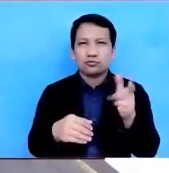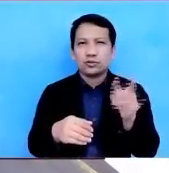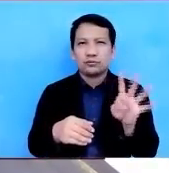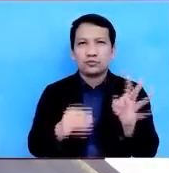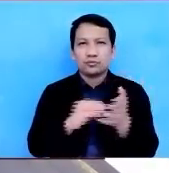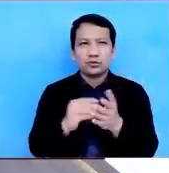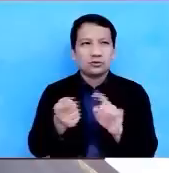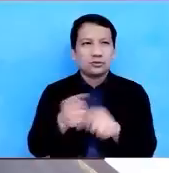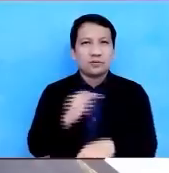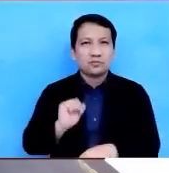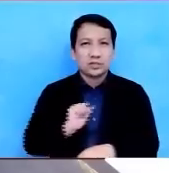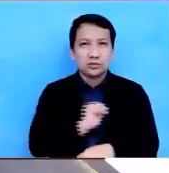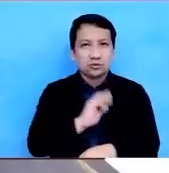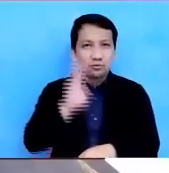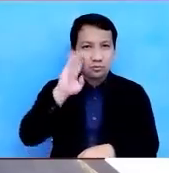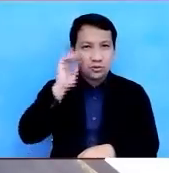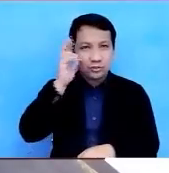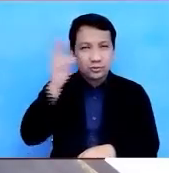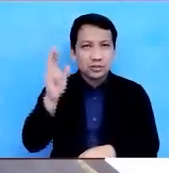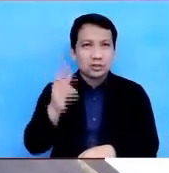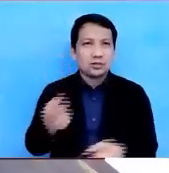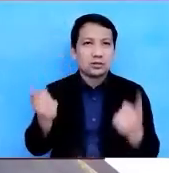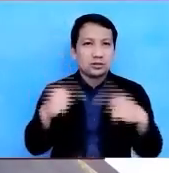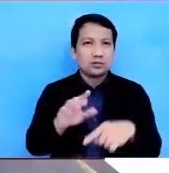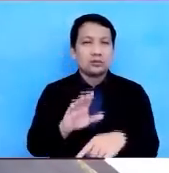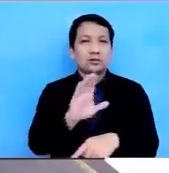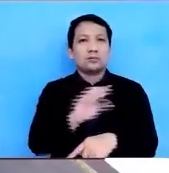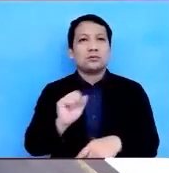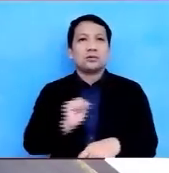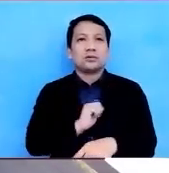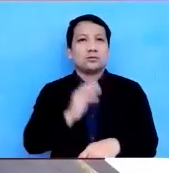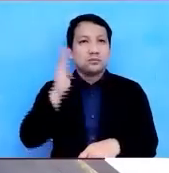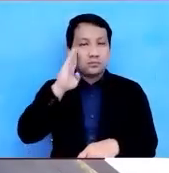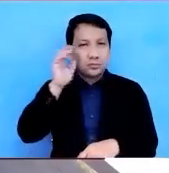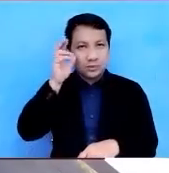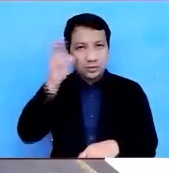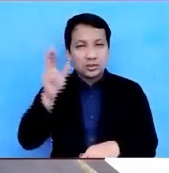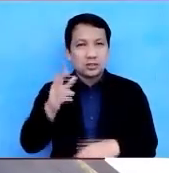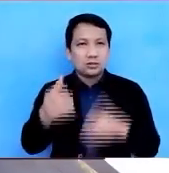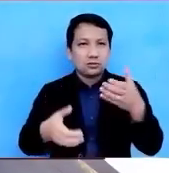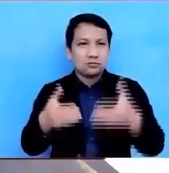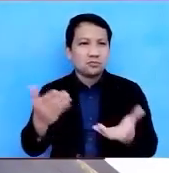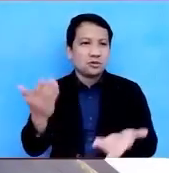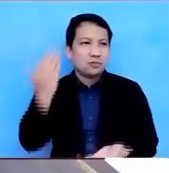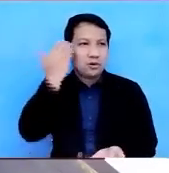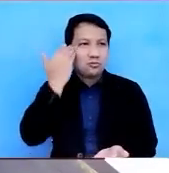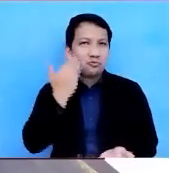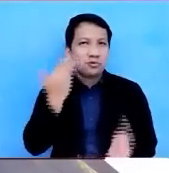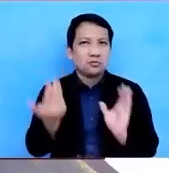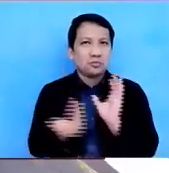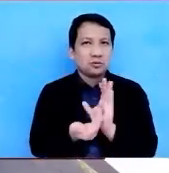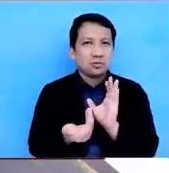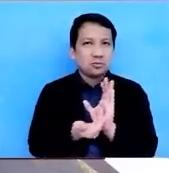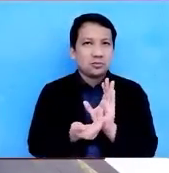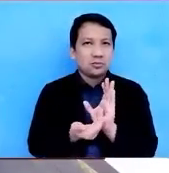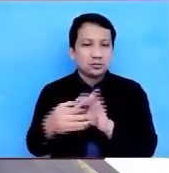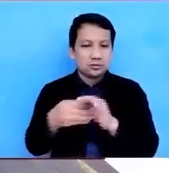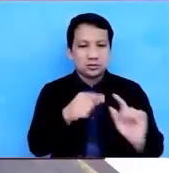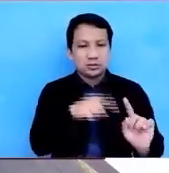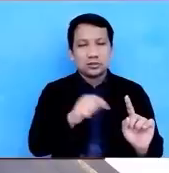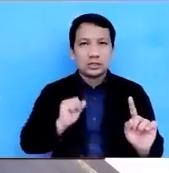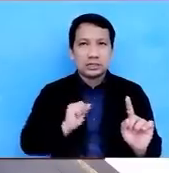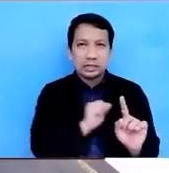pesos. Ano naman nangyari doon kay Senator Revilla? Ayon po sa korte, walang patunay na may direktang kinalaman ang senador